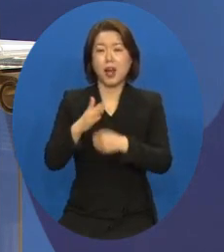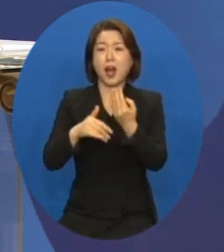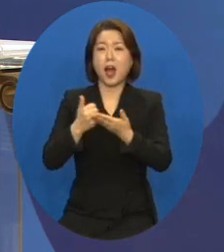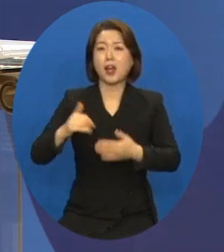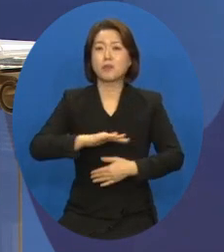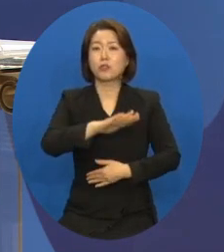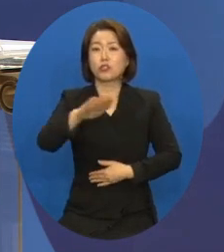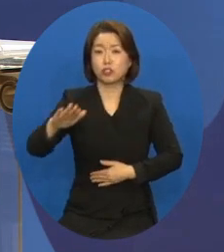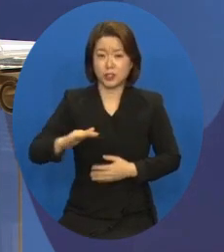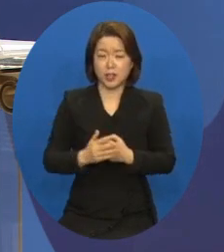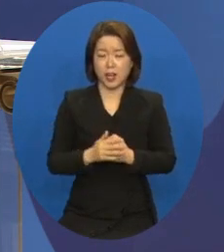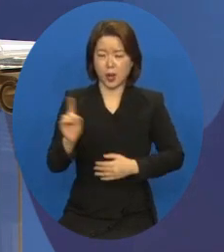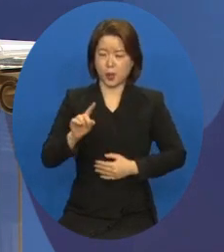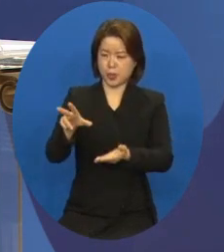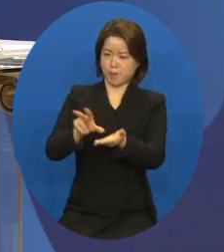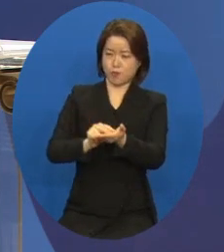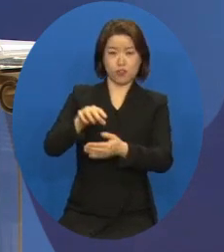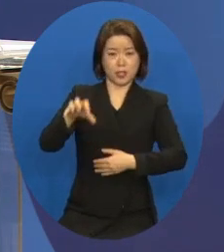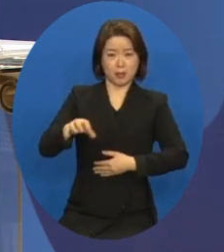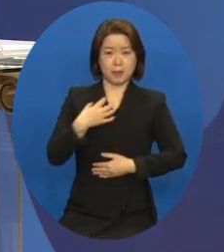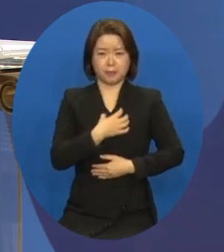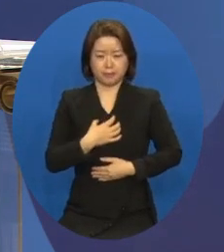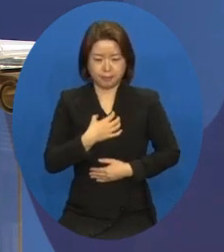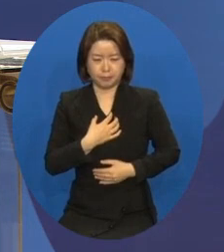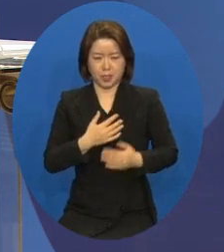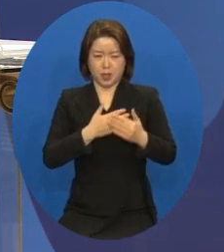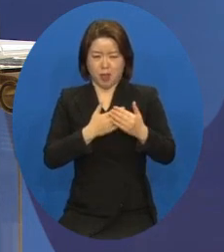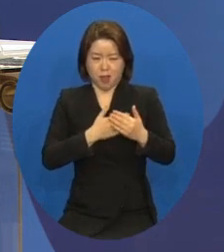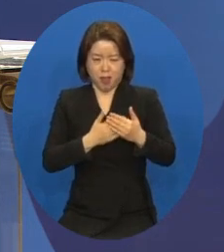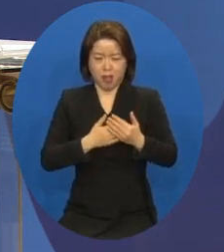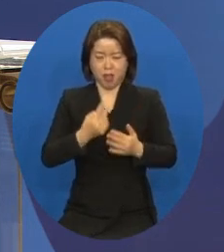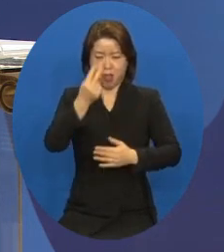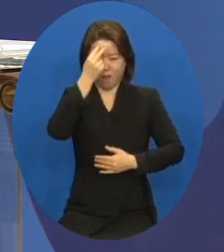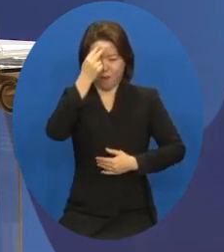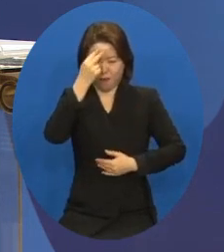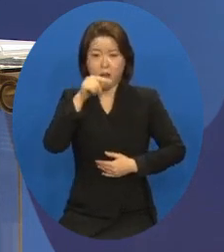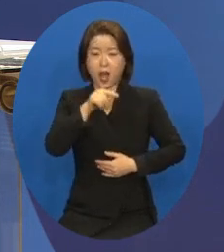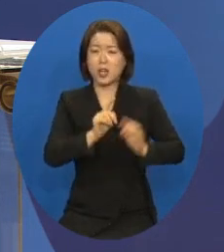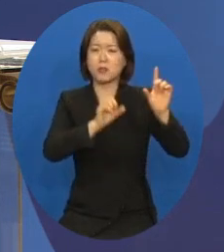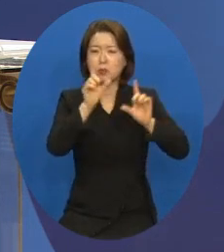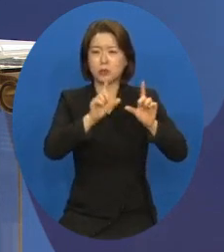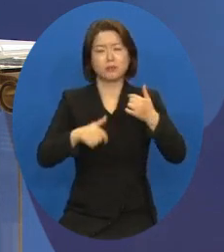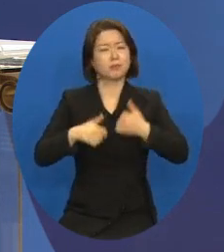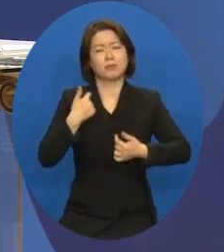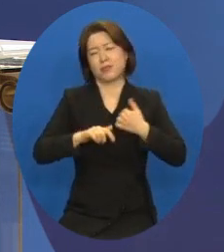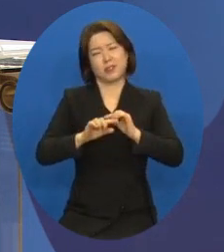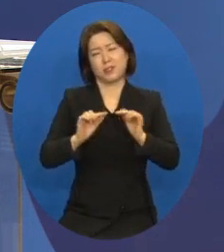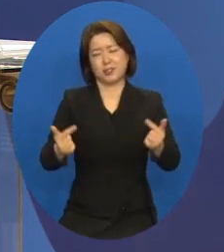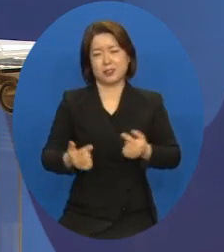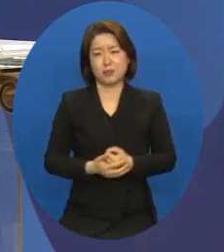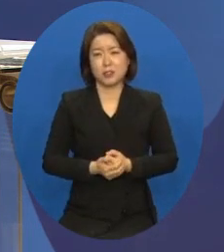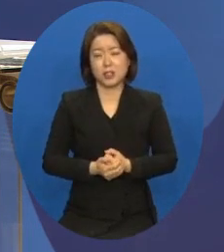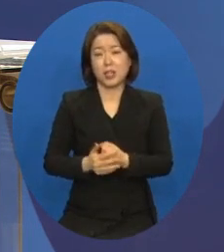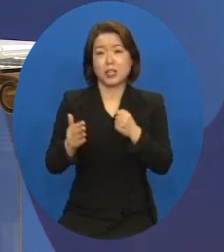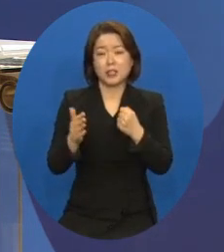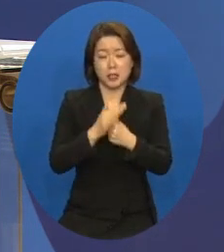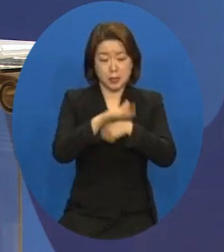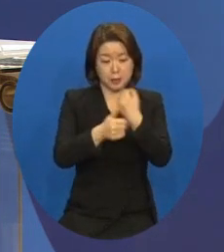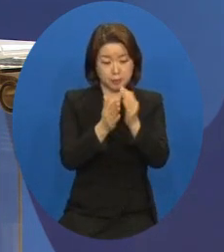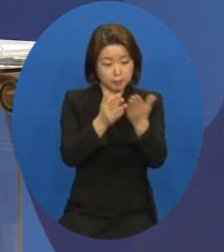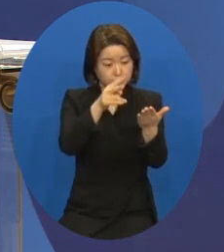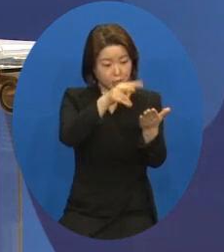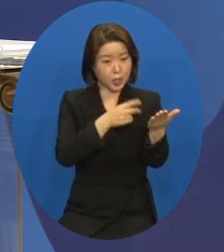어떤 문제 앞에서 염려하고 두려워하고 근심하는 것을 기뻐하지 않으십니다 그래서 성경을 읽어 보면